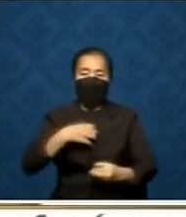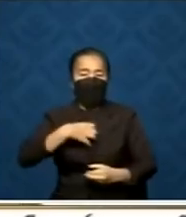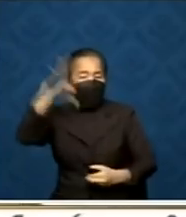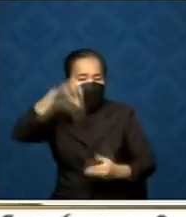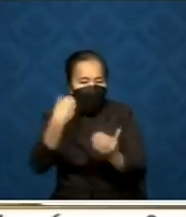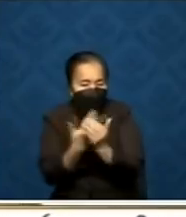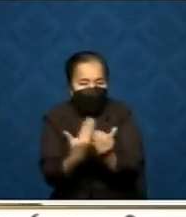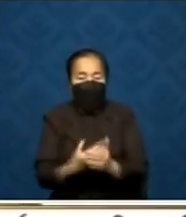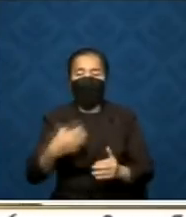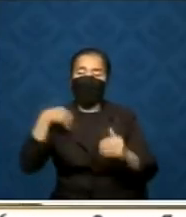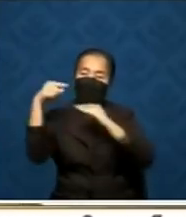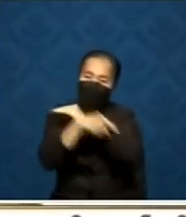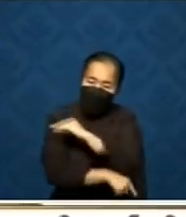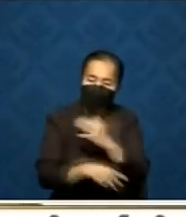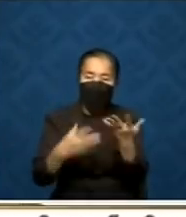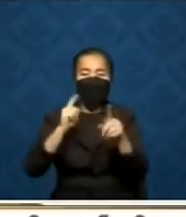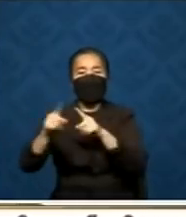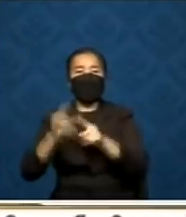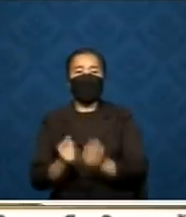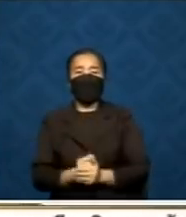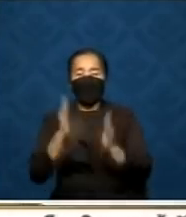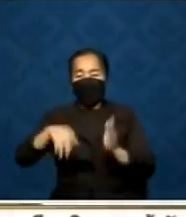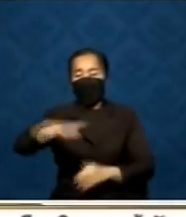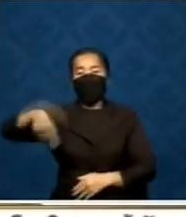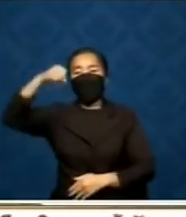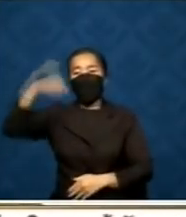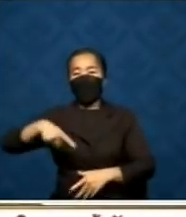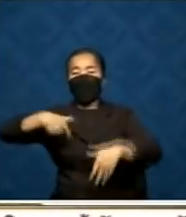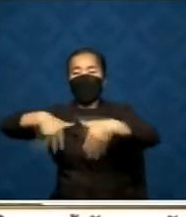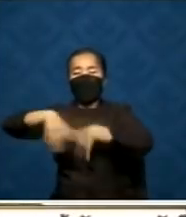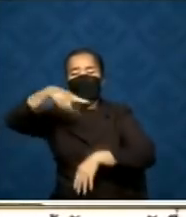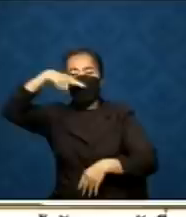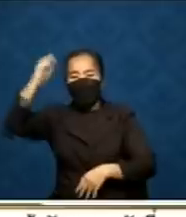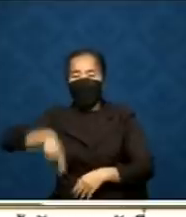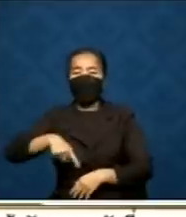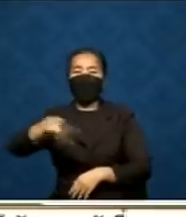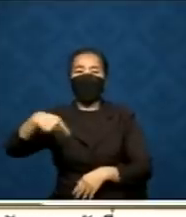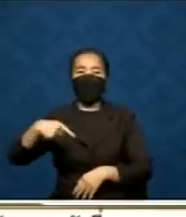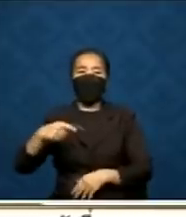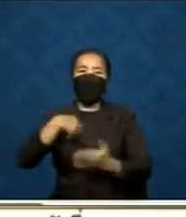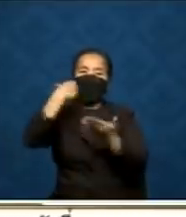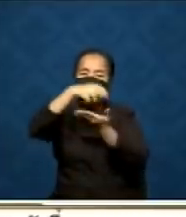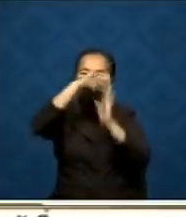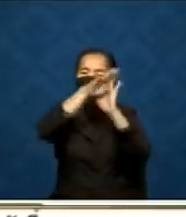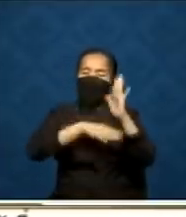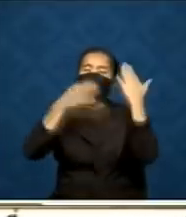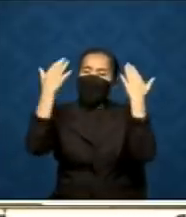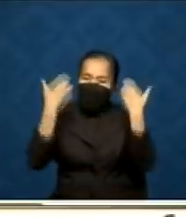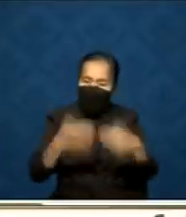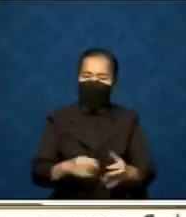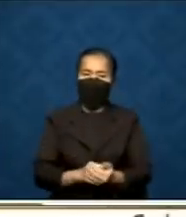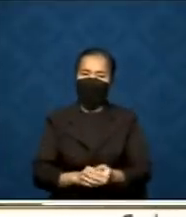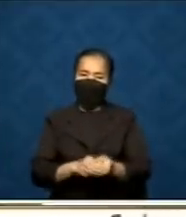ความทุจริตมั้งคับคนสวยก็คือชาวบ้านกว่านั้นที่เข้าพี่ไปเริ่มที่ศักดิ์สยามเพราะเหตุนี้เขา